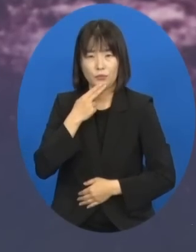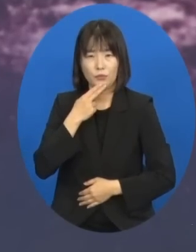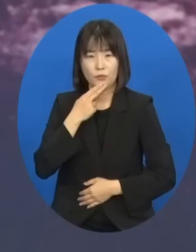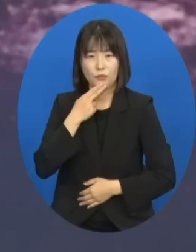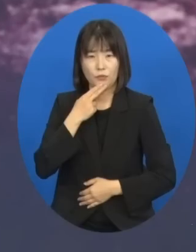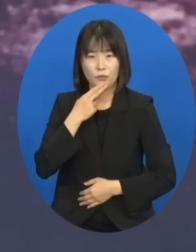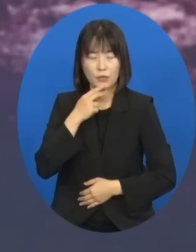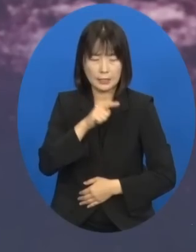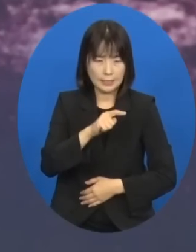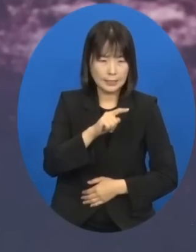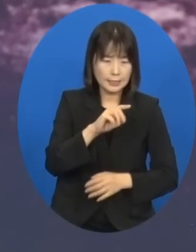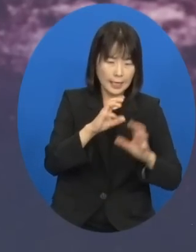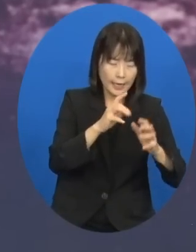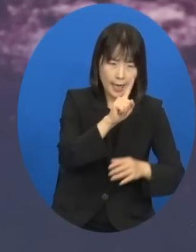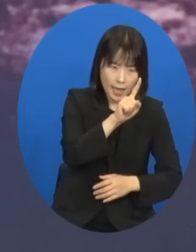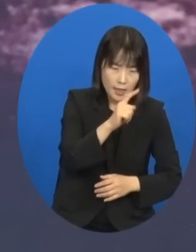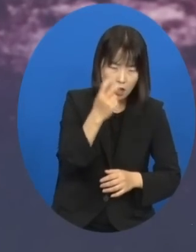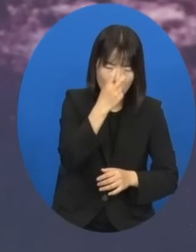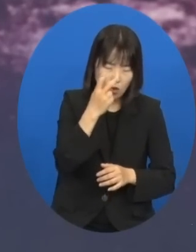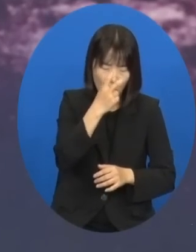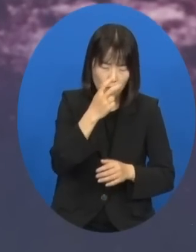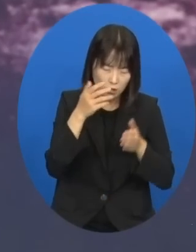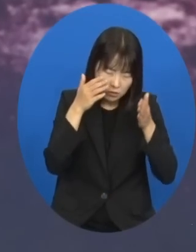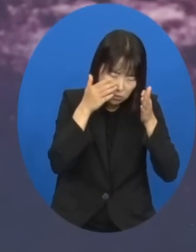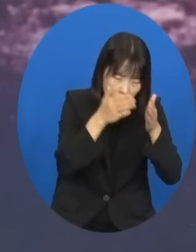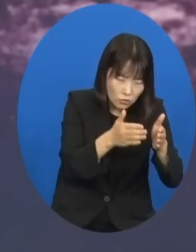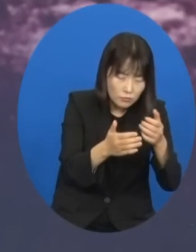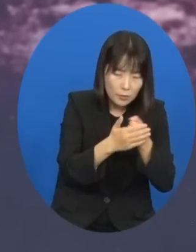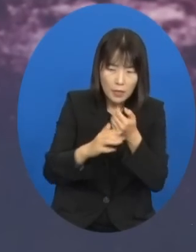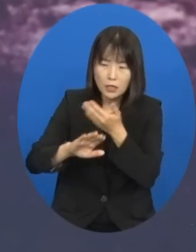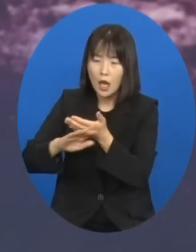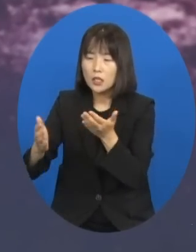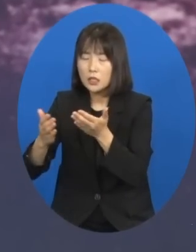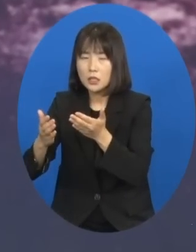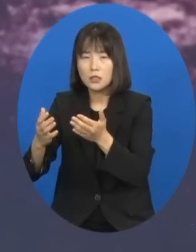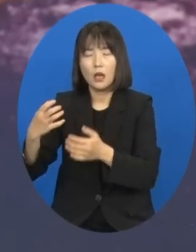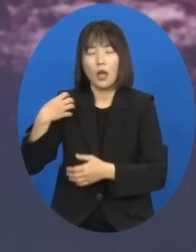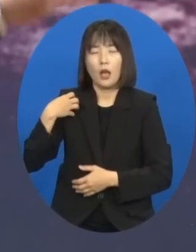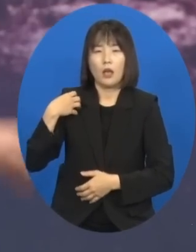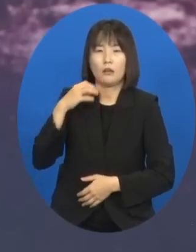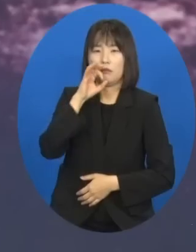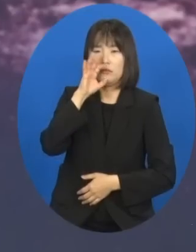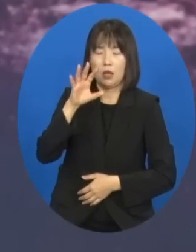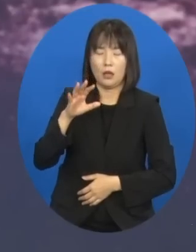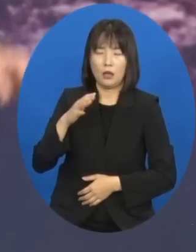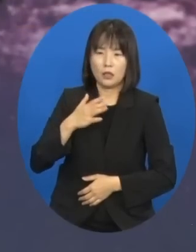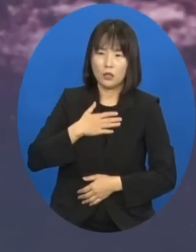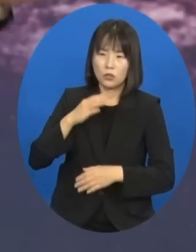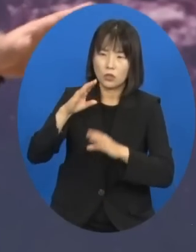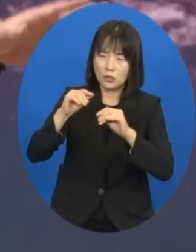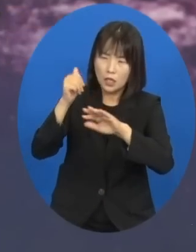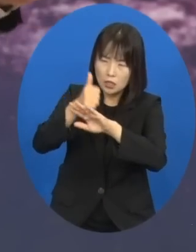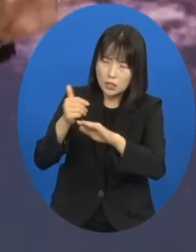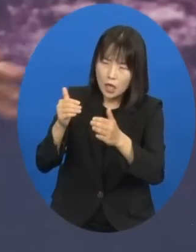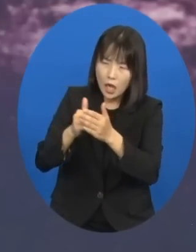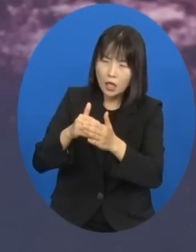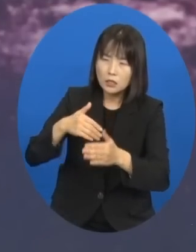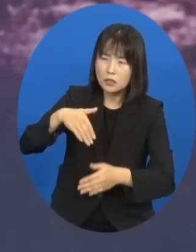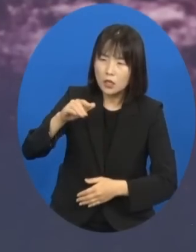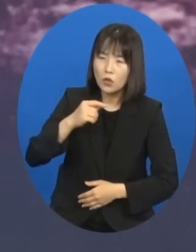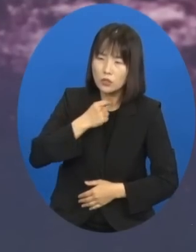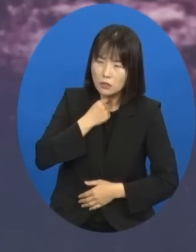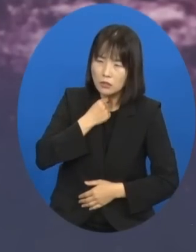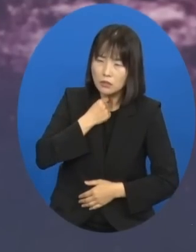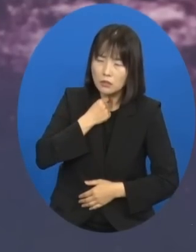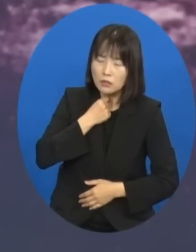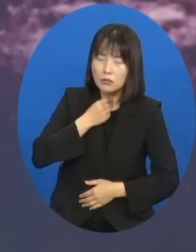아이를 돌보느라 다른 것 여러분 못합니다. 야, 나도 선교 가고 싶어, 나도 땅 끝까지 가고 싶어, 나도 어디 가고 싶어 하지만